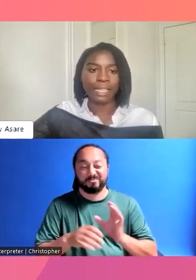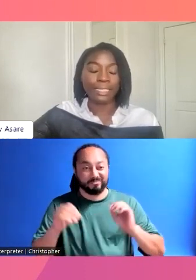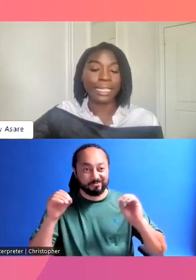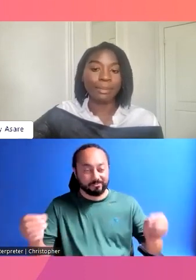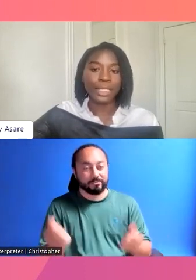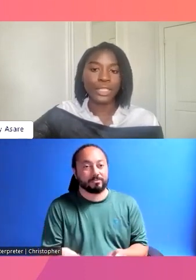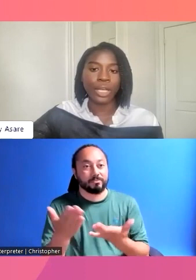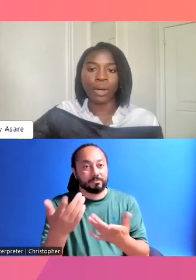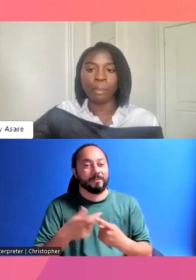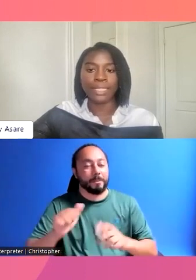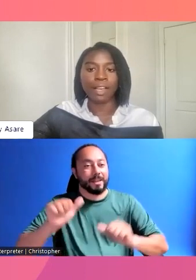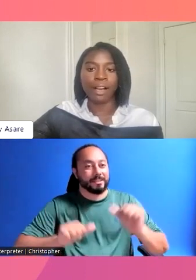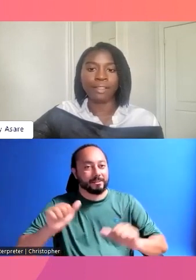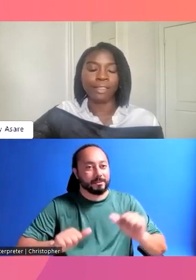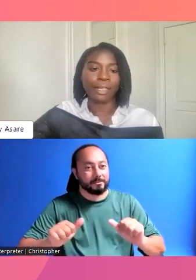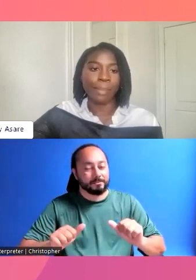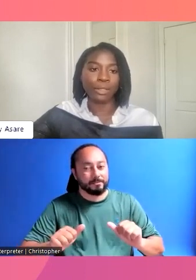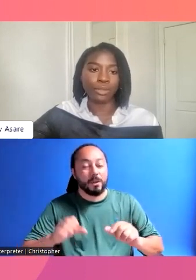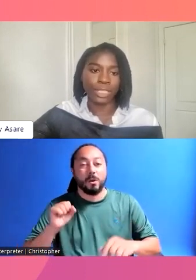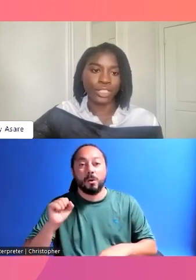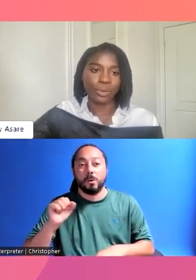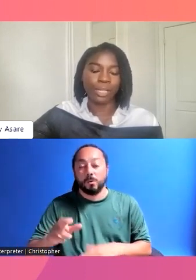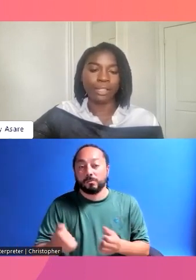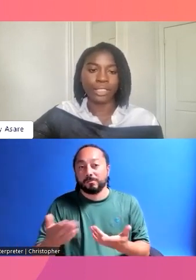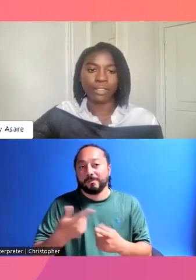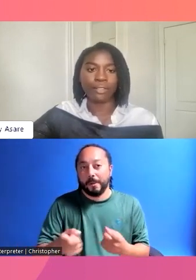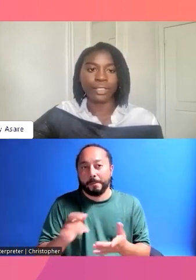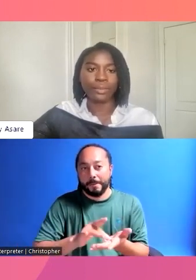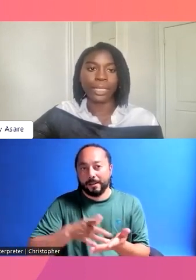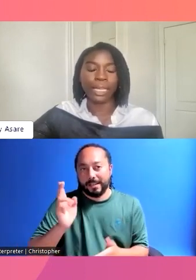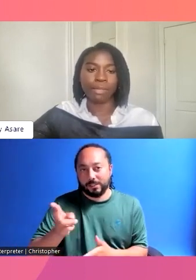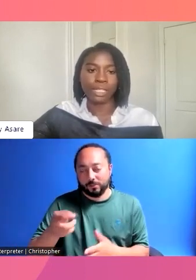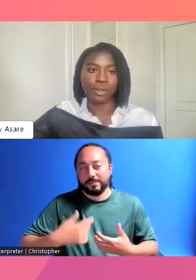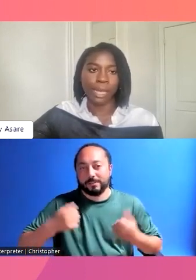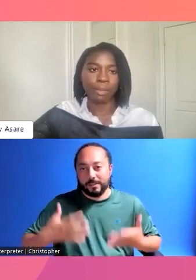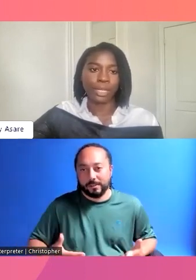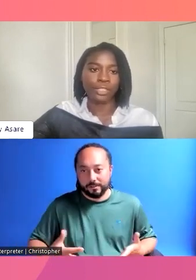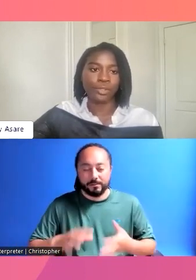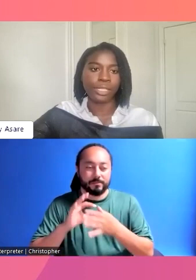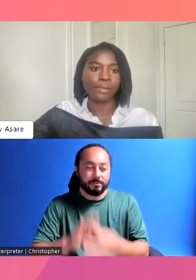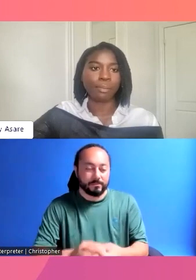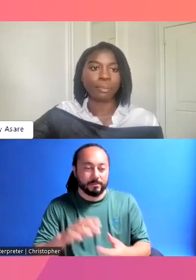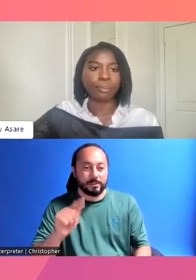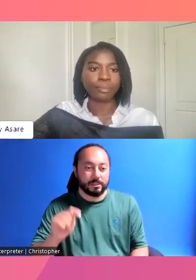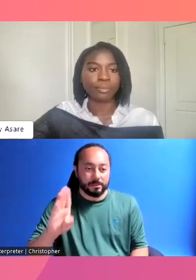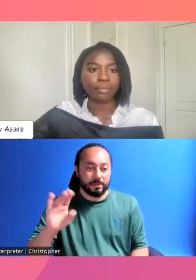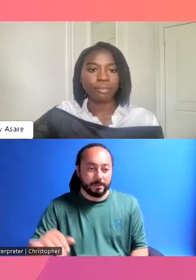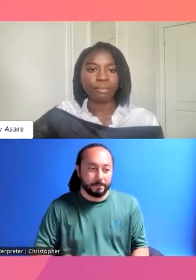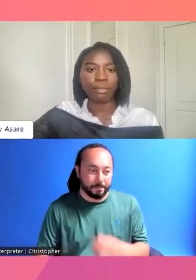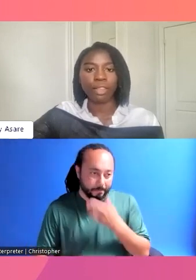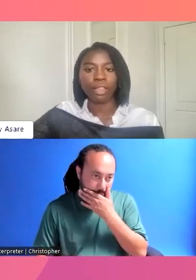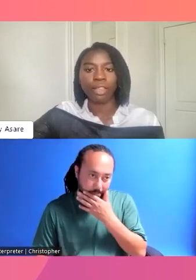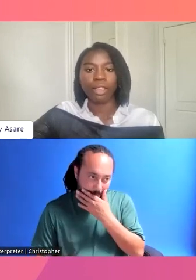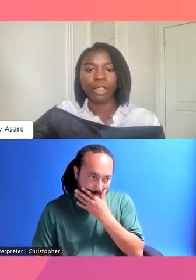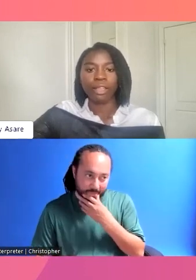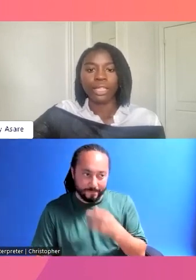cérébral, mais aucun des articles faisait des recommandations quant au traumatisme cérébral chez